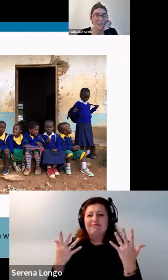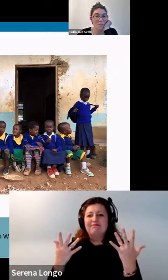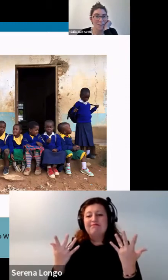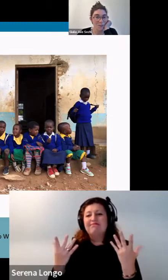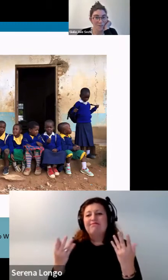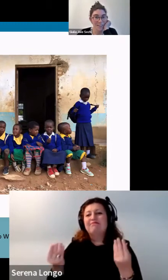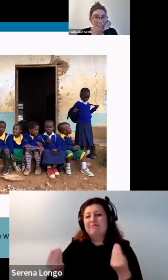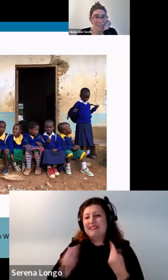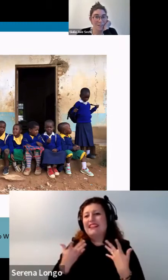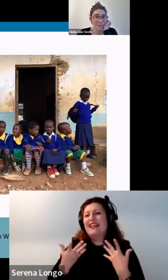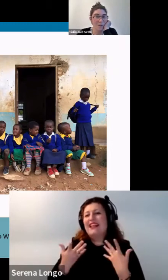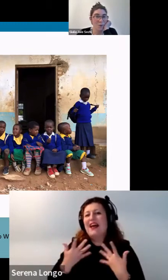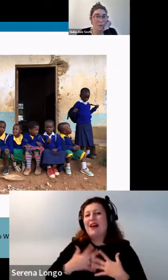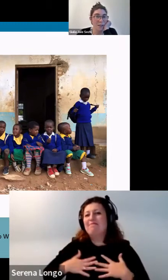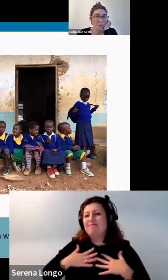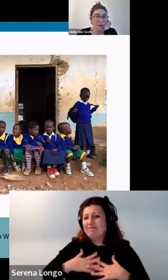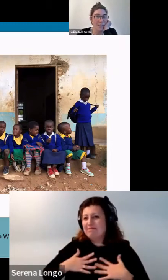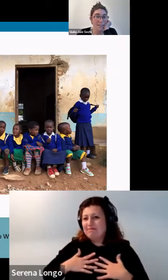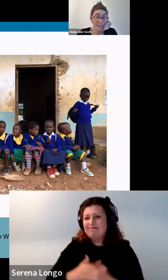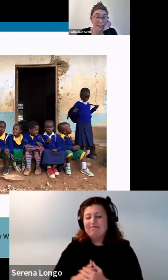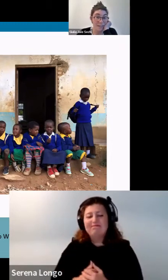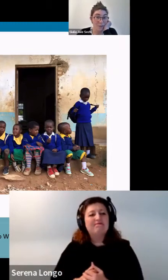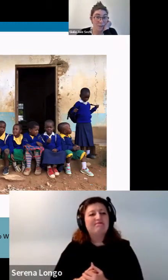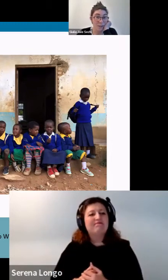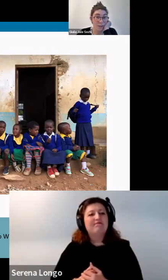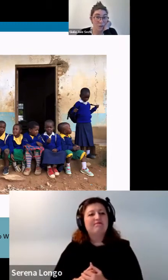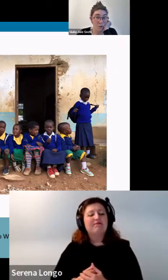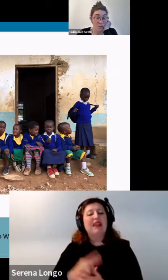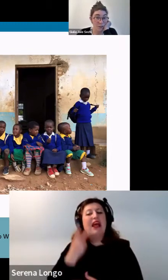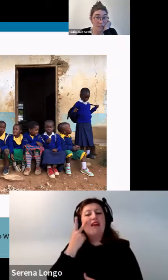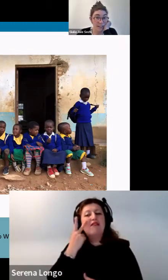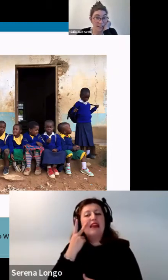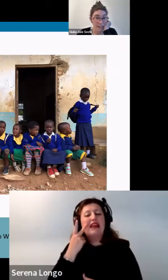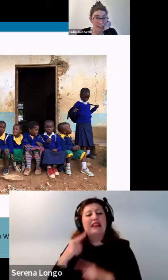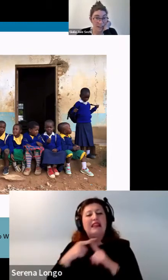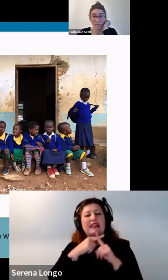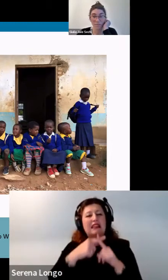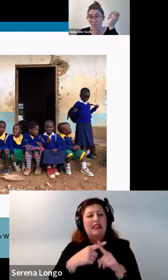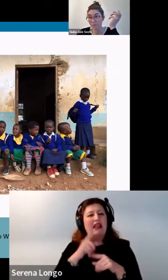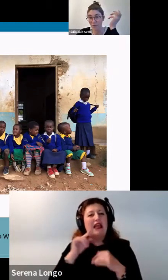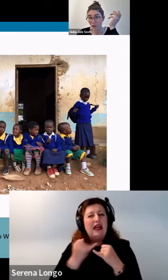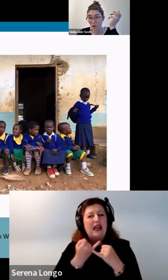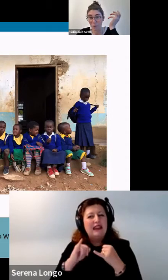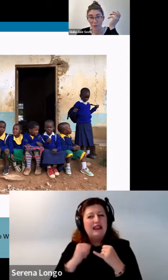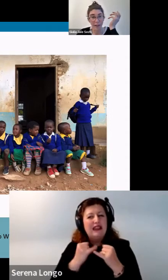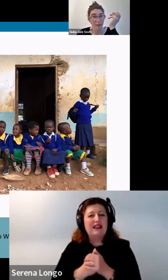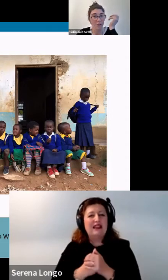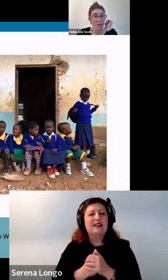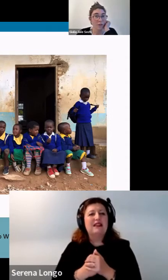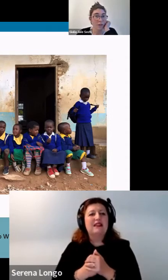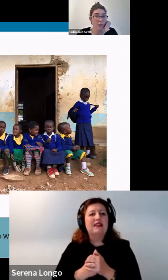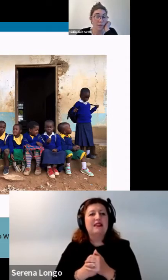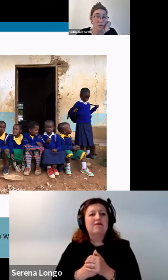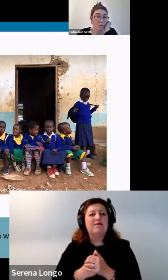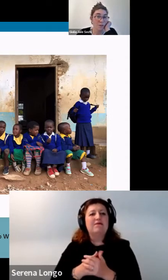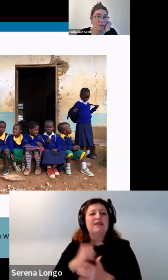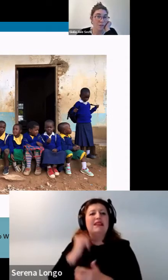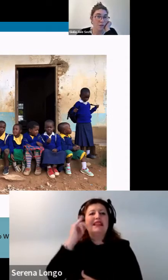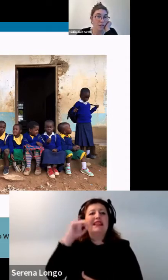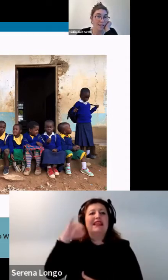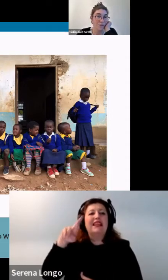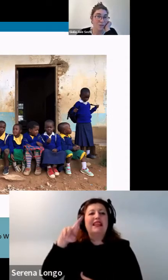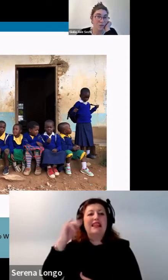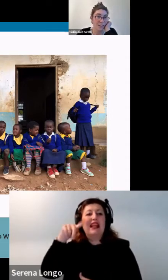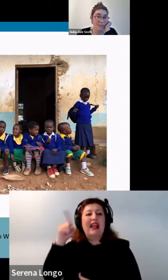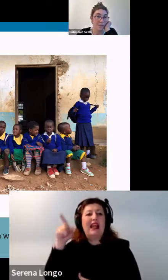di intrattenimento. Vedremo prima i dettagli, quindi il nostro progetto di Iringa, cosa abbiamo fatto, nello